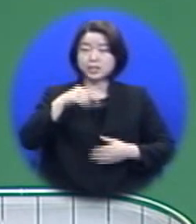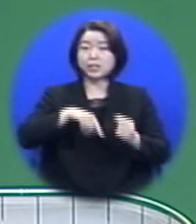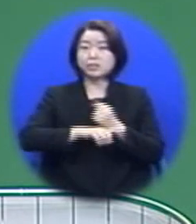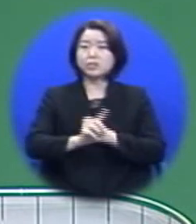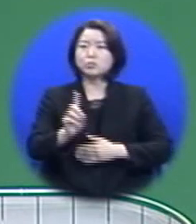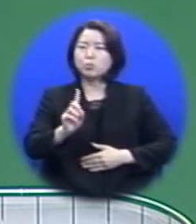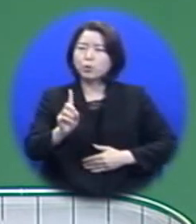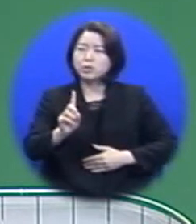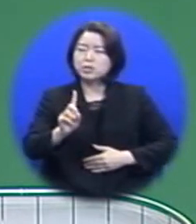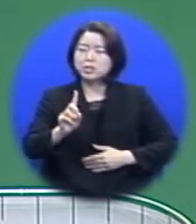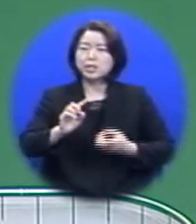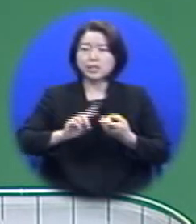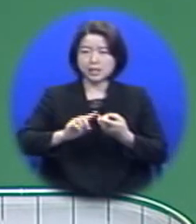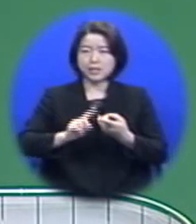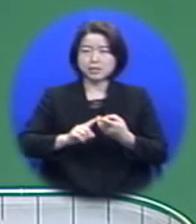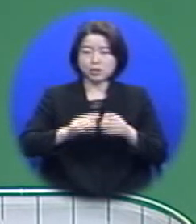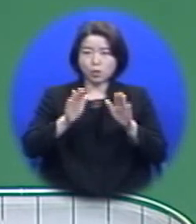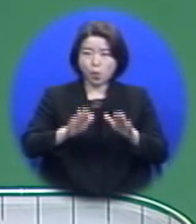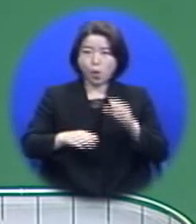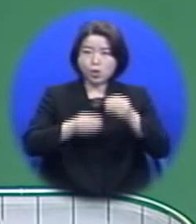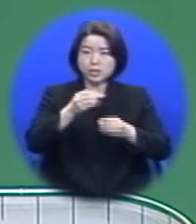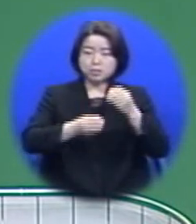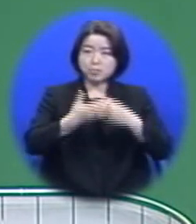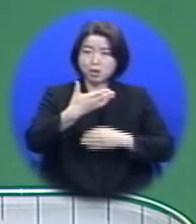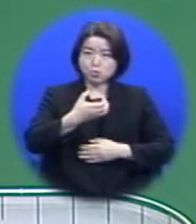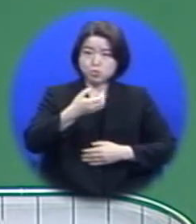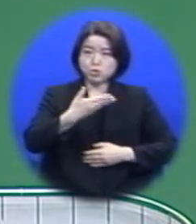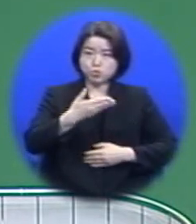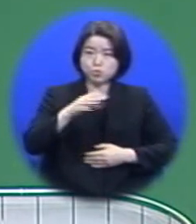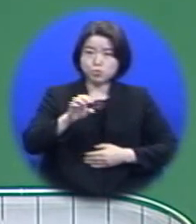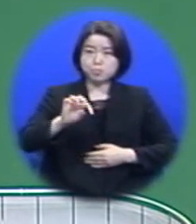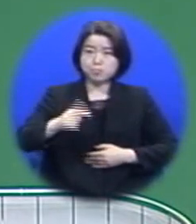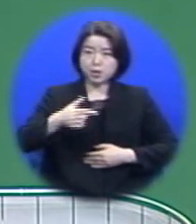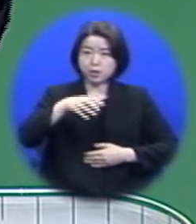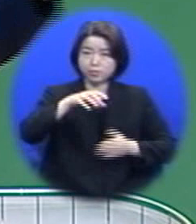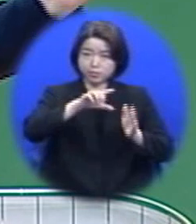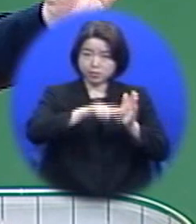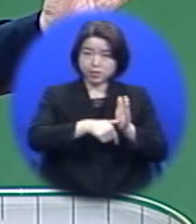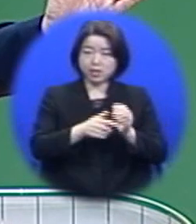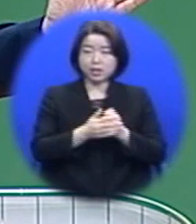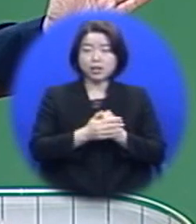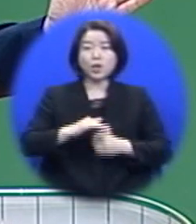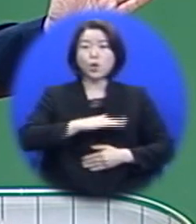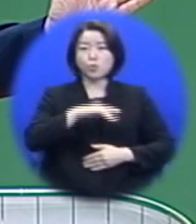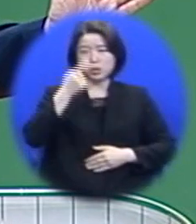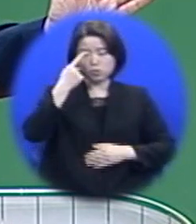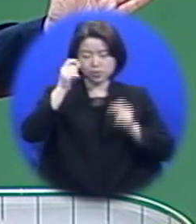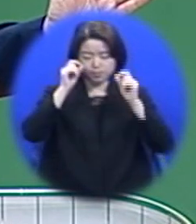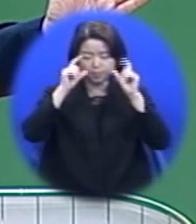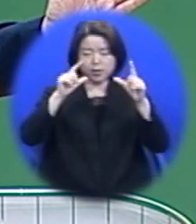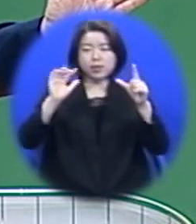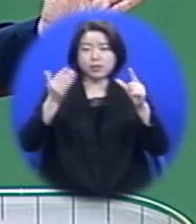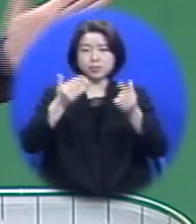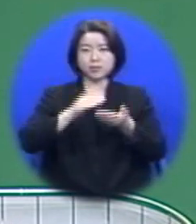의미인지에 대해서는 오늘 시편 9편에서 우리가 정말 눈이 뛰어야